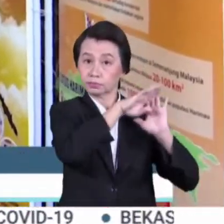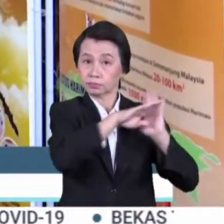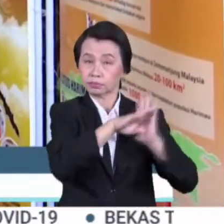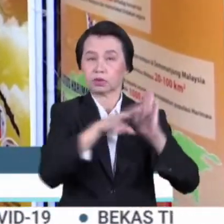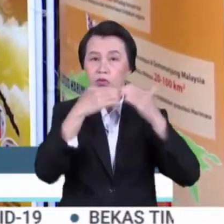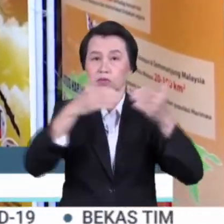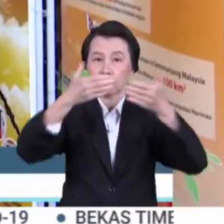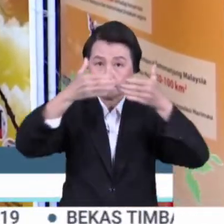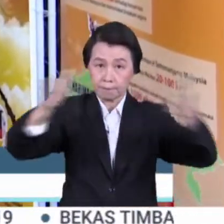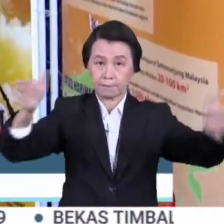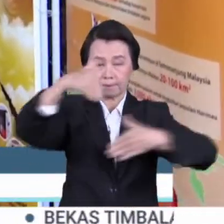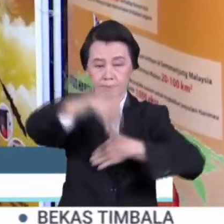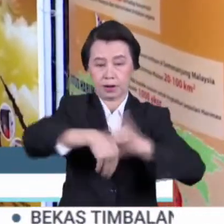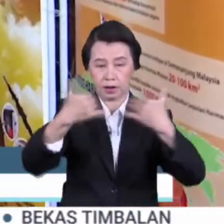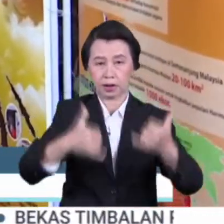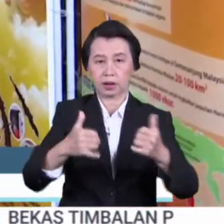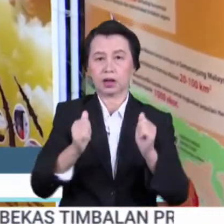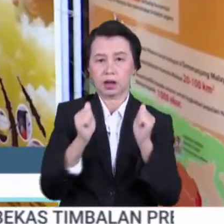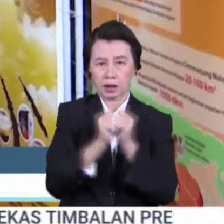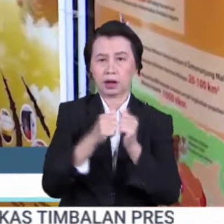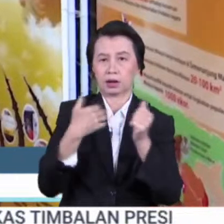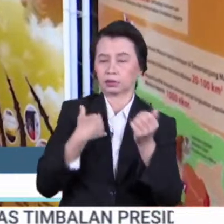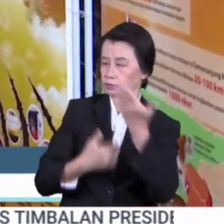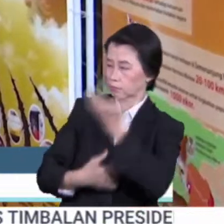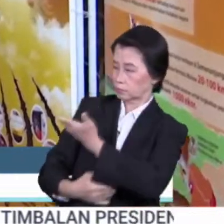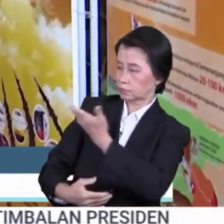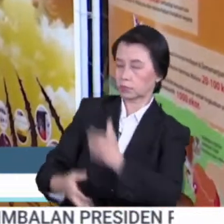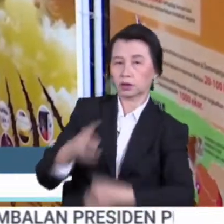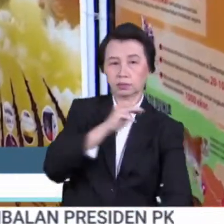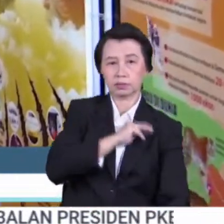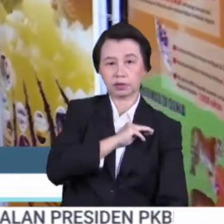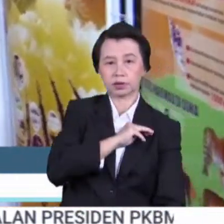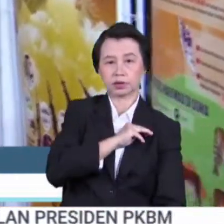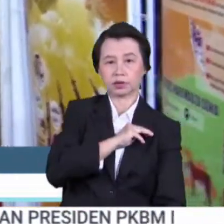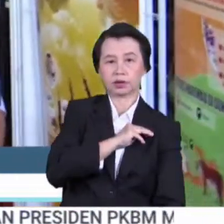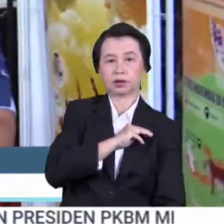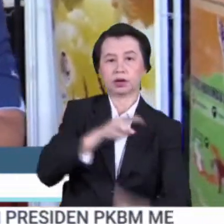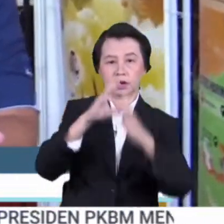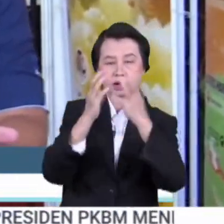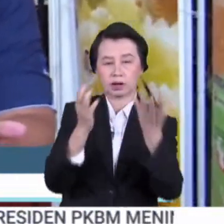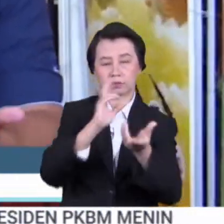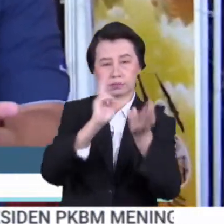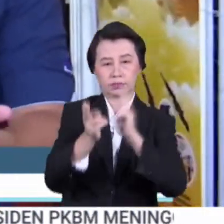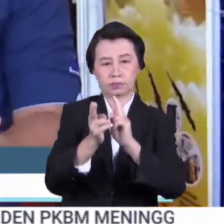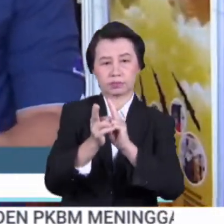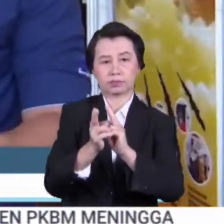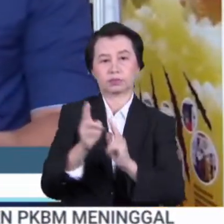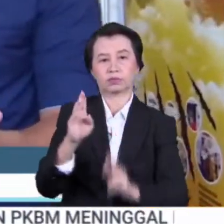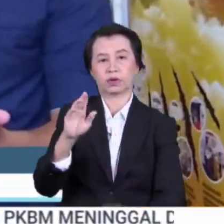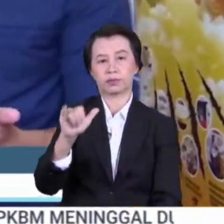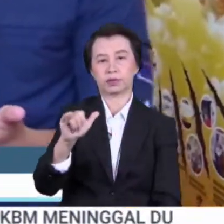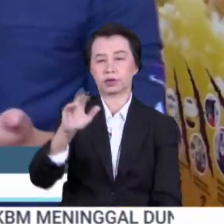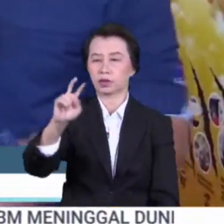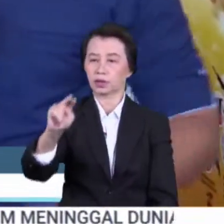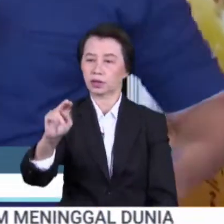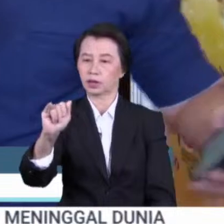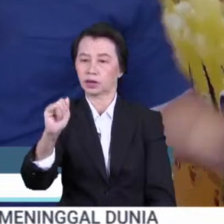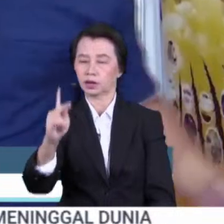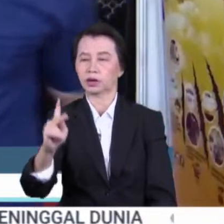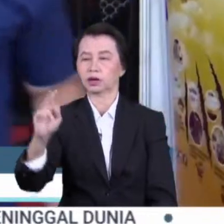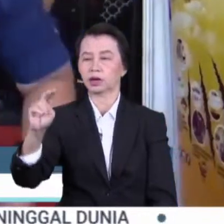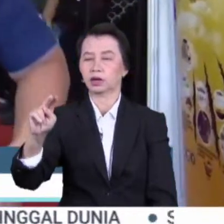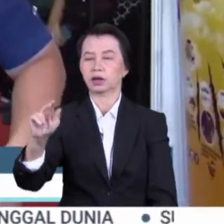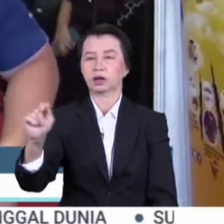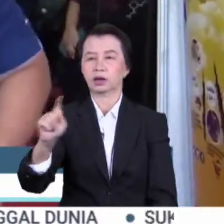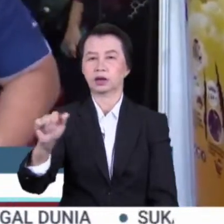Terbuka malam ini, kita bersama dengan Menteri Sumber Asli, Alam Sekitar dan Perubahan Iklim, YB Nik Nazmi Nik Ahmad yang juga